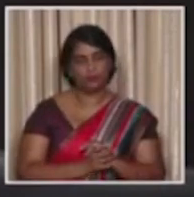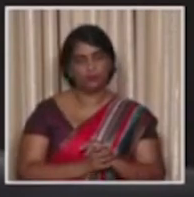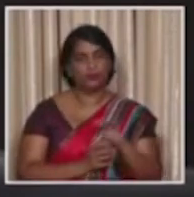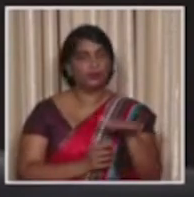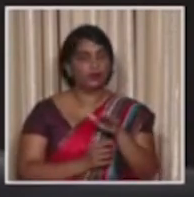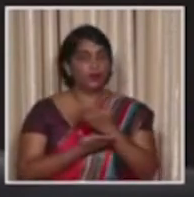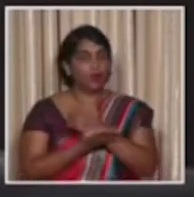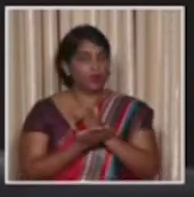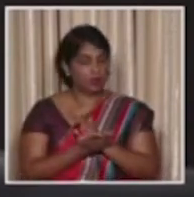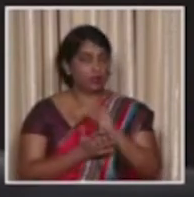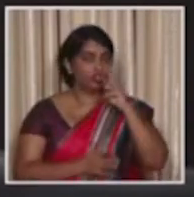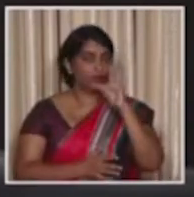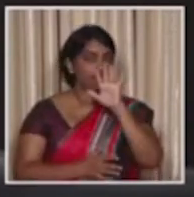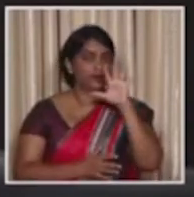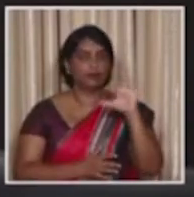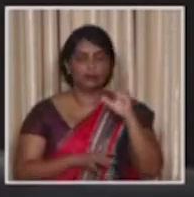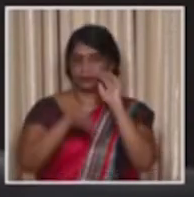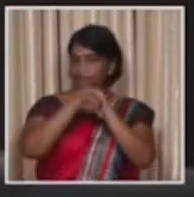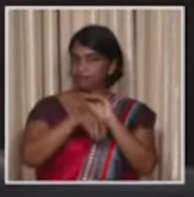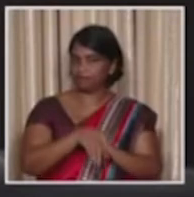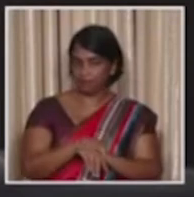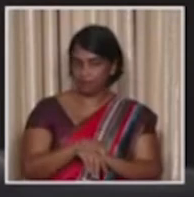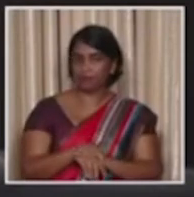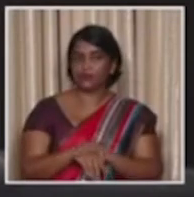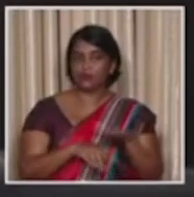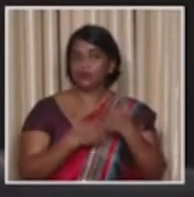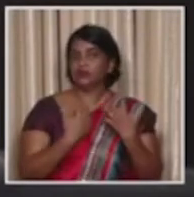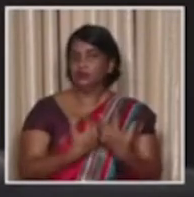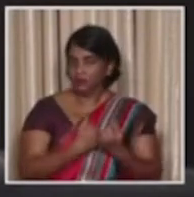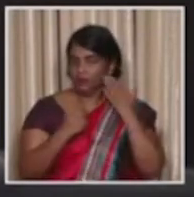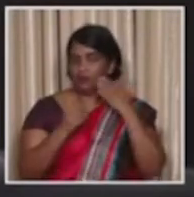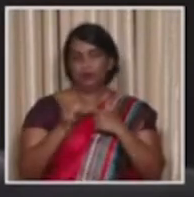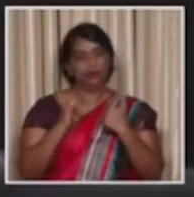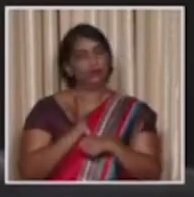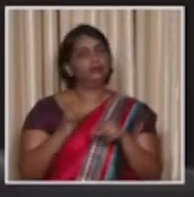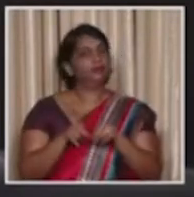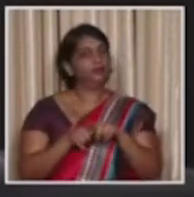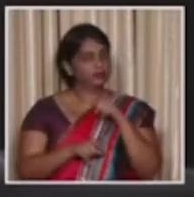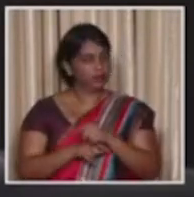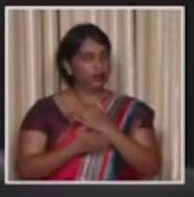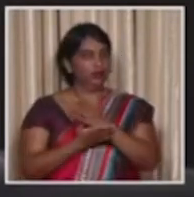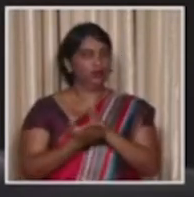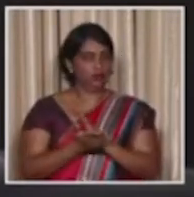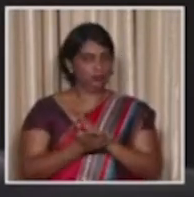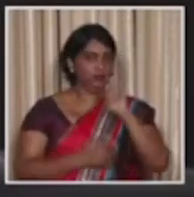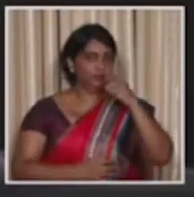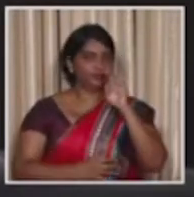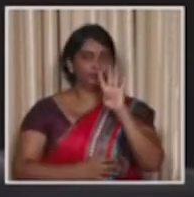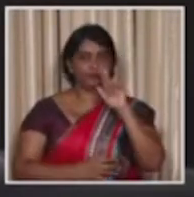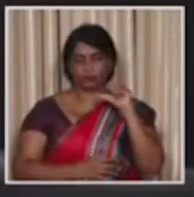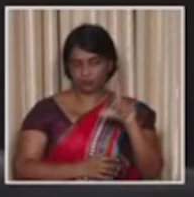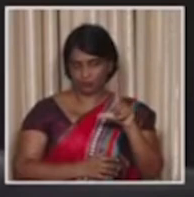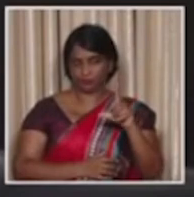ඉඩම් කට්ටි 355ක් හඳුනාගෙන ඉඩම් අත්පත් කර ගැනීමේ පනත අනුව එයින් කට්ටි